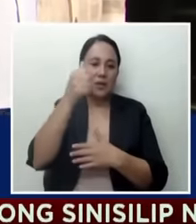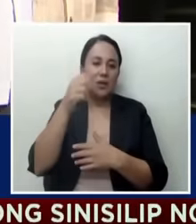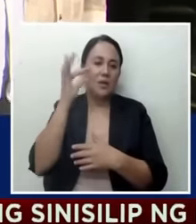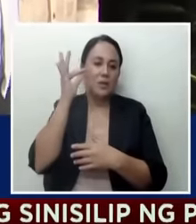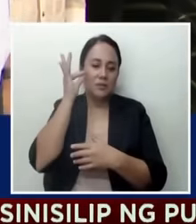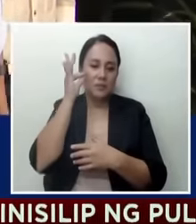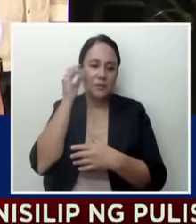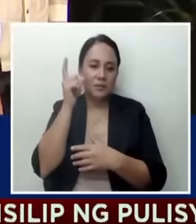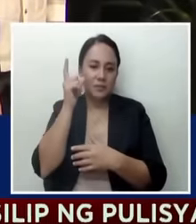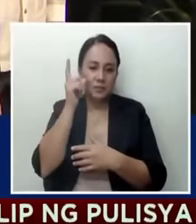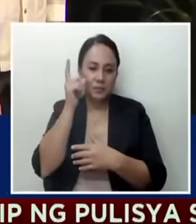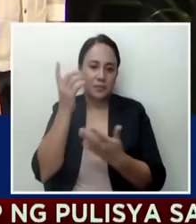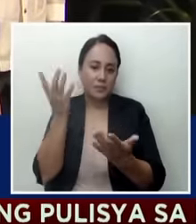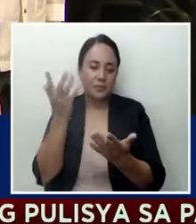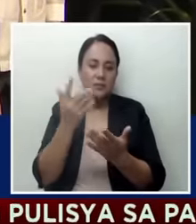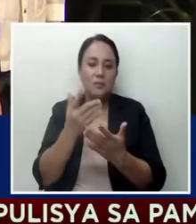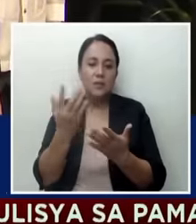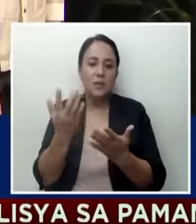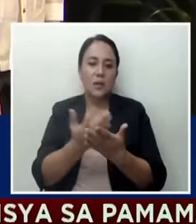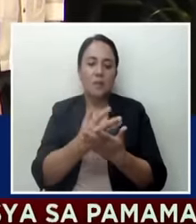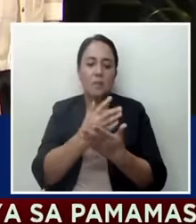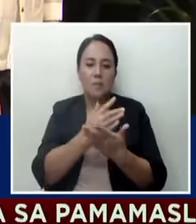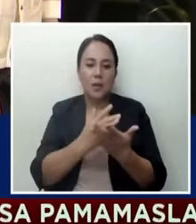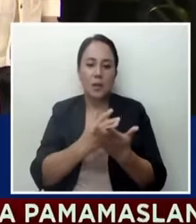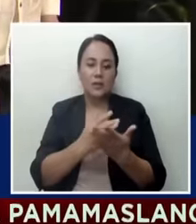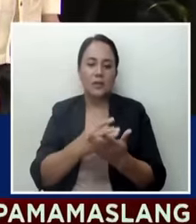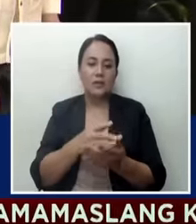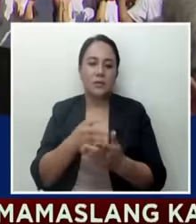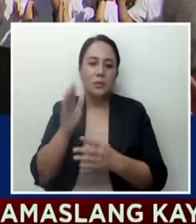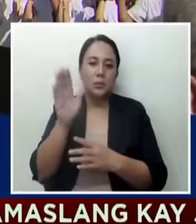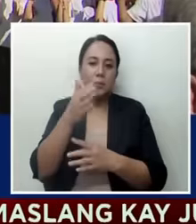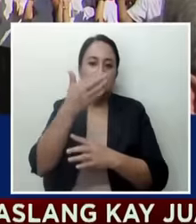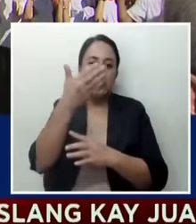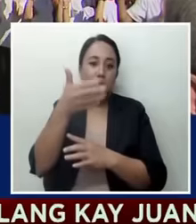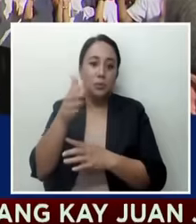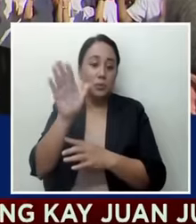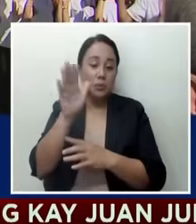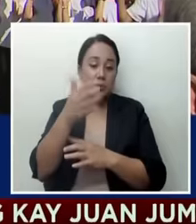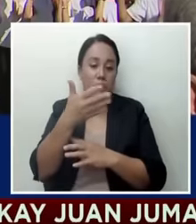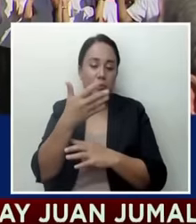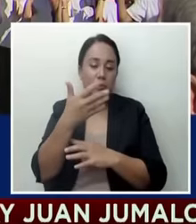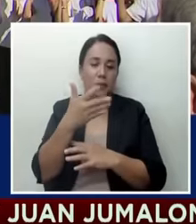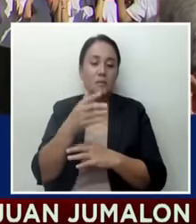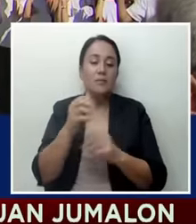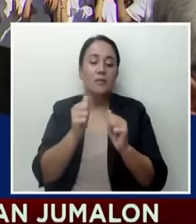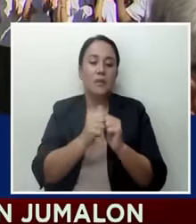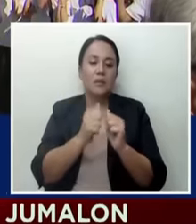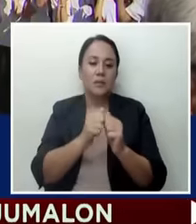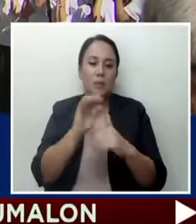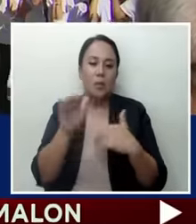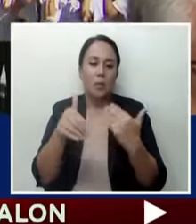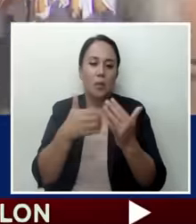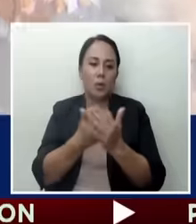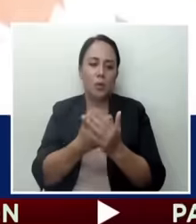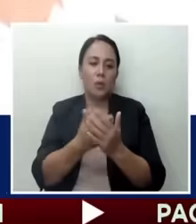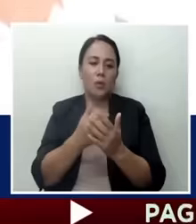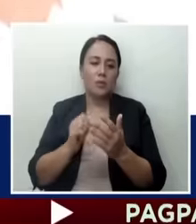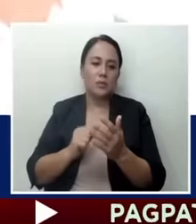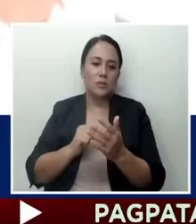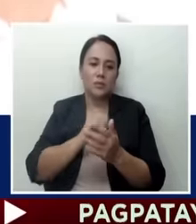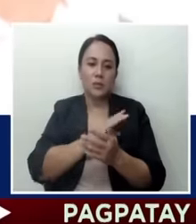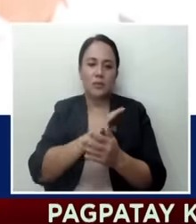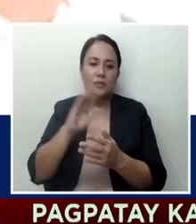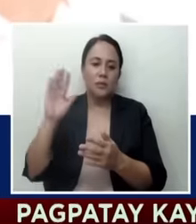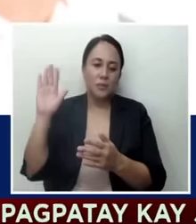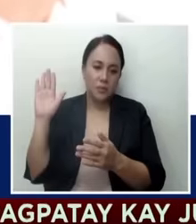Laurel Jr. bilang bahagi ng flag raising ceremony. Kasama siya ng lahat ng mga tauhan na nanumpa